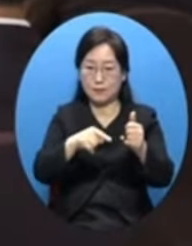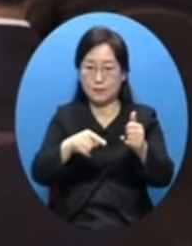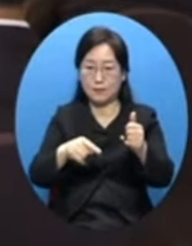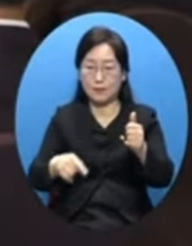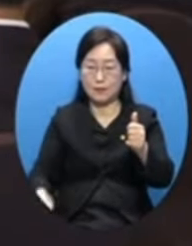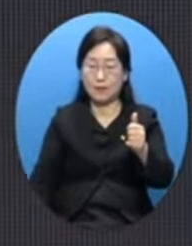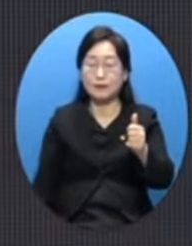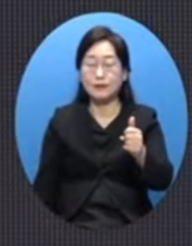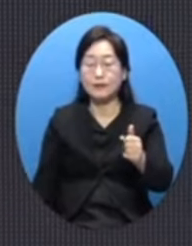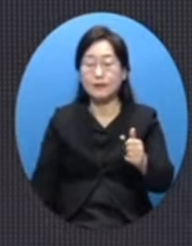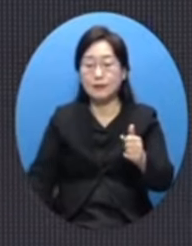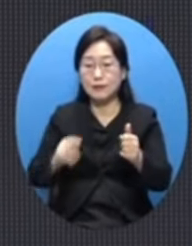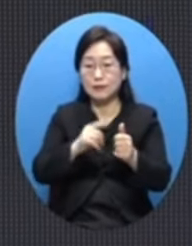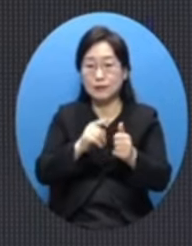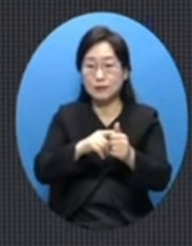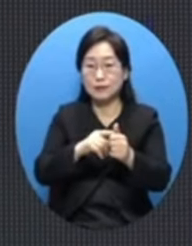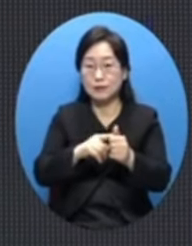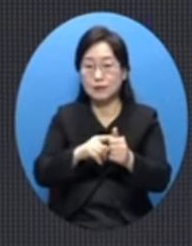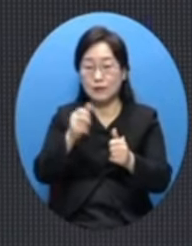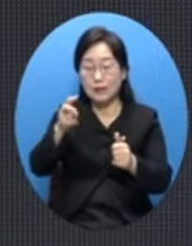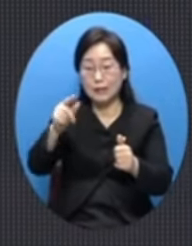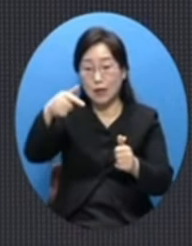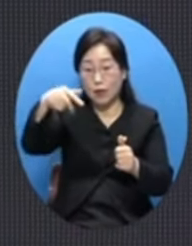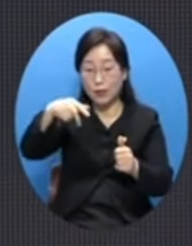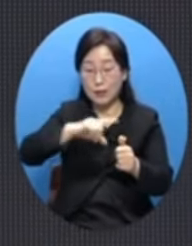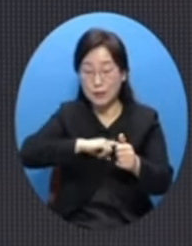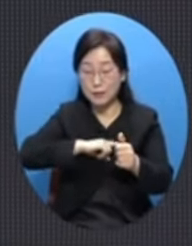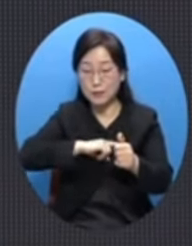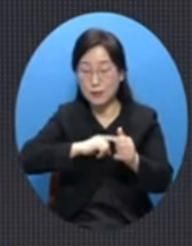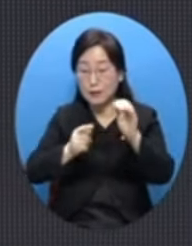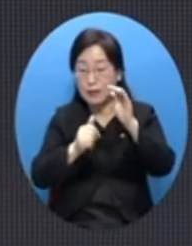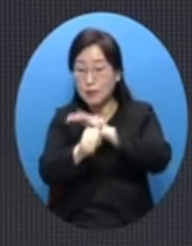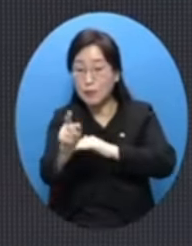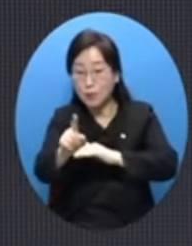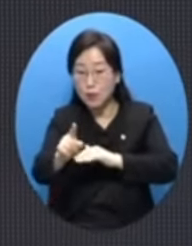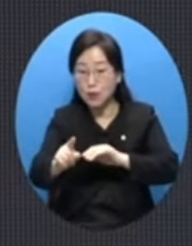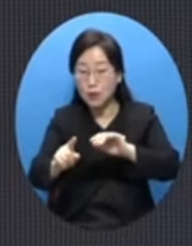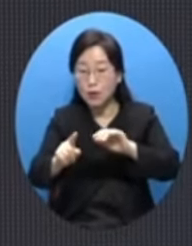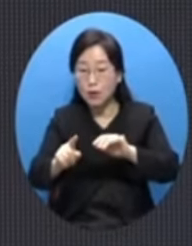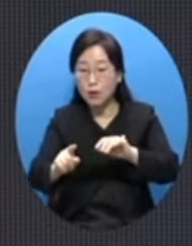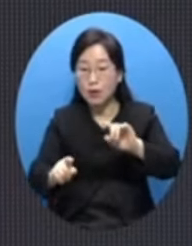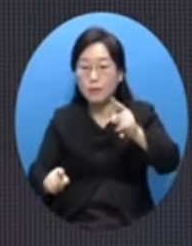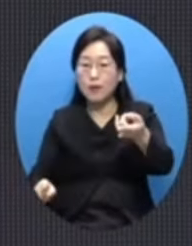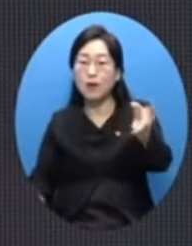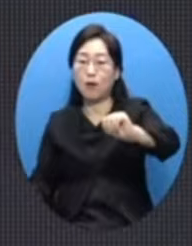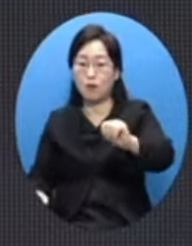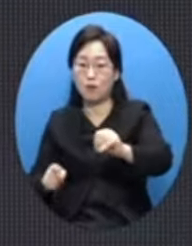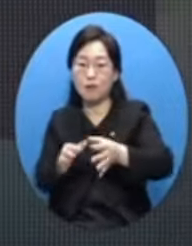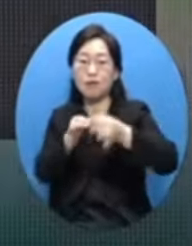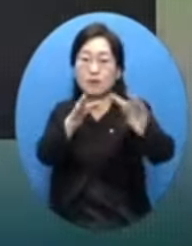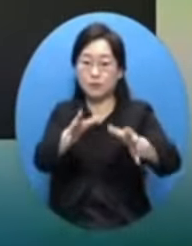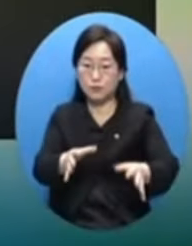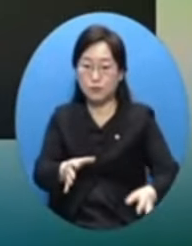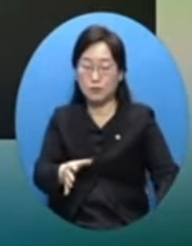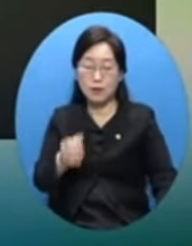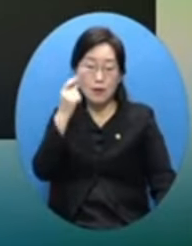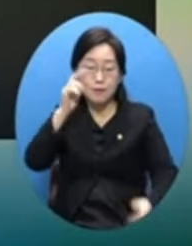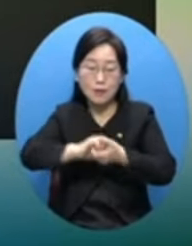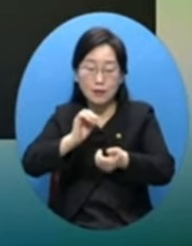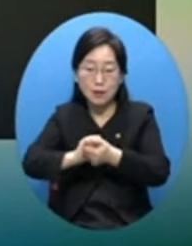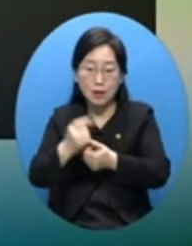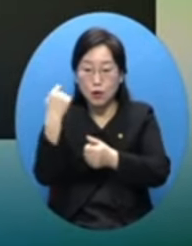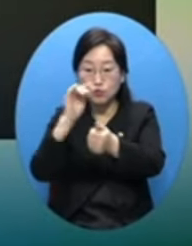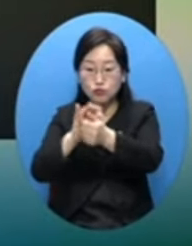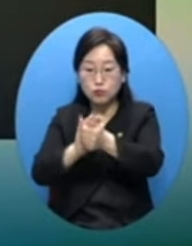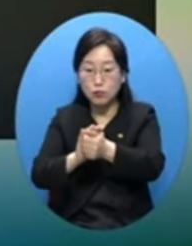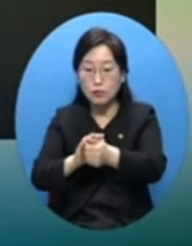그의 현승원 하면 대표적인 수원은 100억 기부입니다 매달 후원하고 있는 결혼 아동수가 2천명이